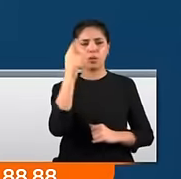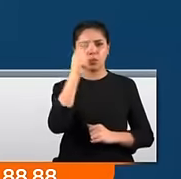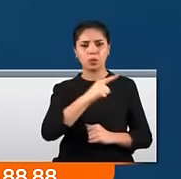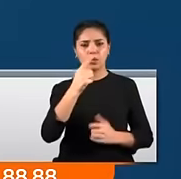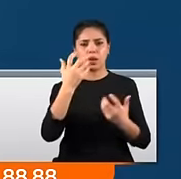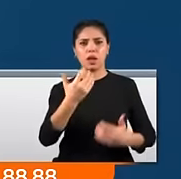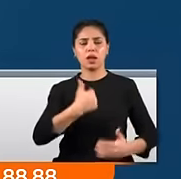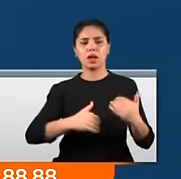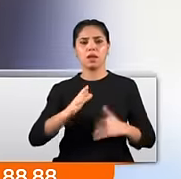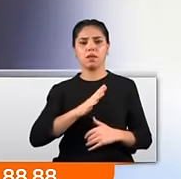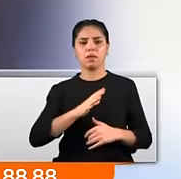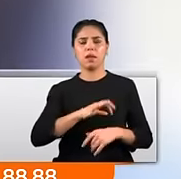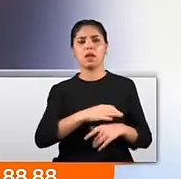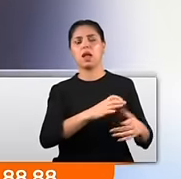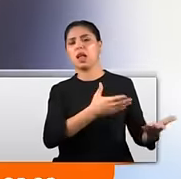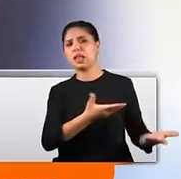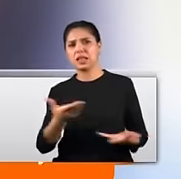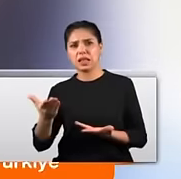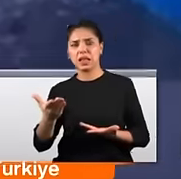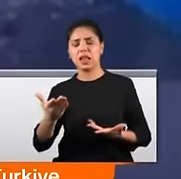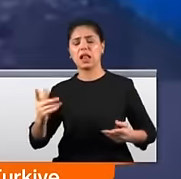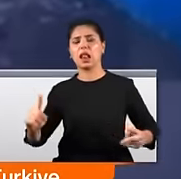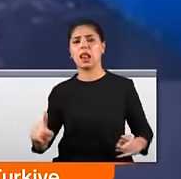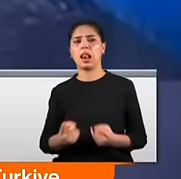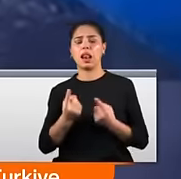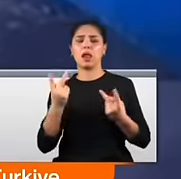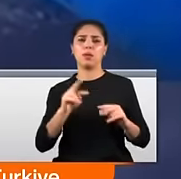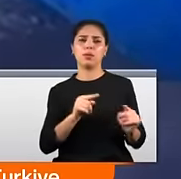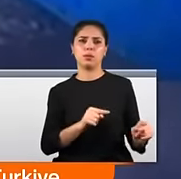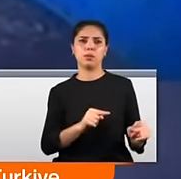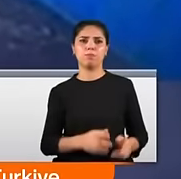yaralanan Kadir Bilen kaldırıldığı hastanede can verdi.